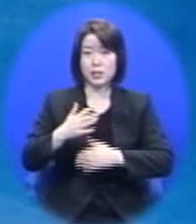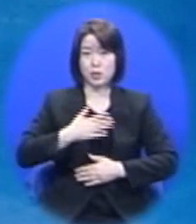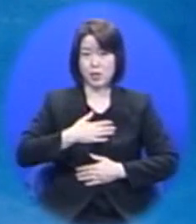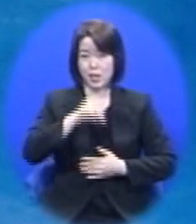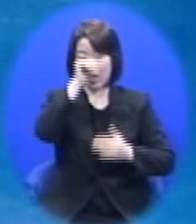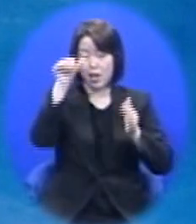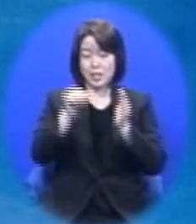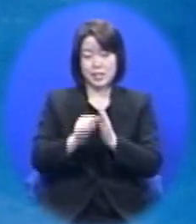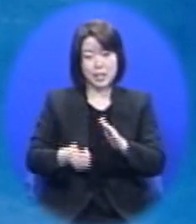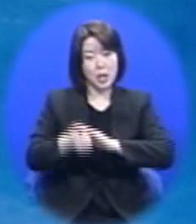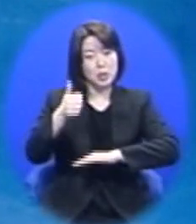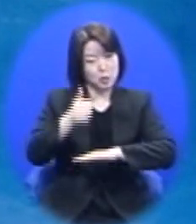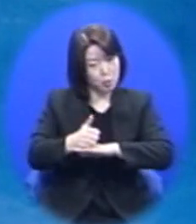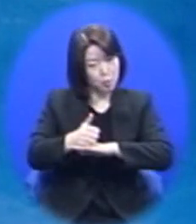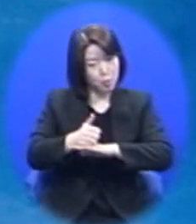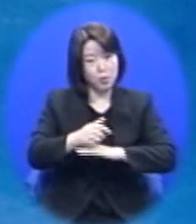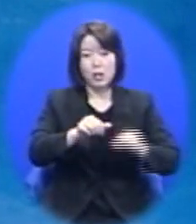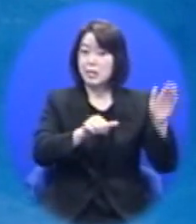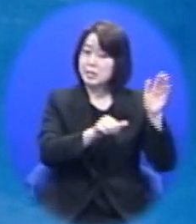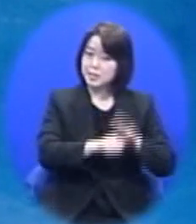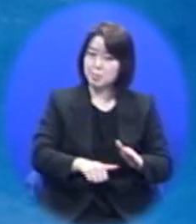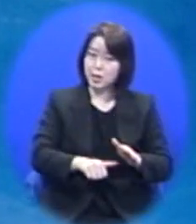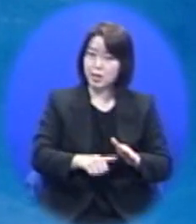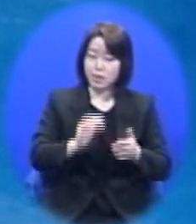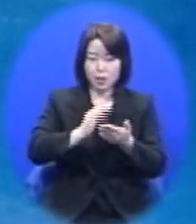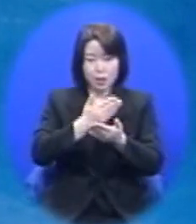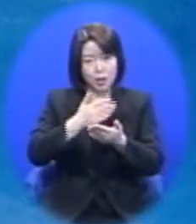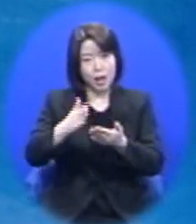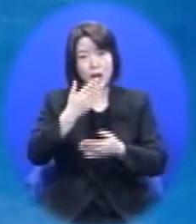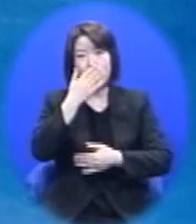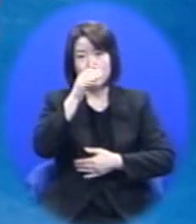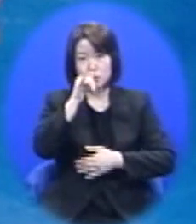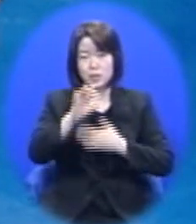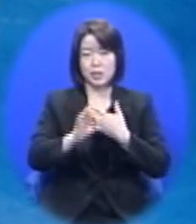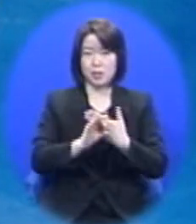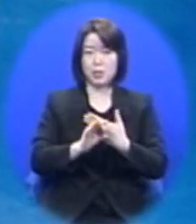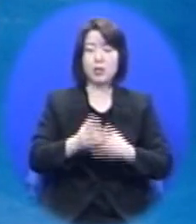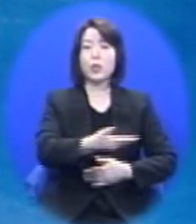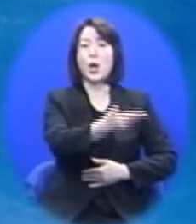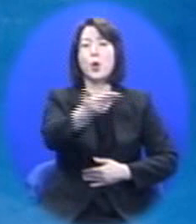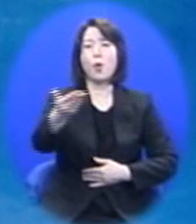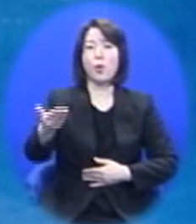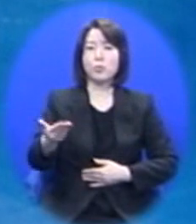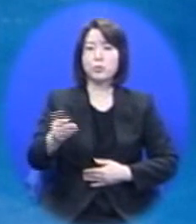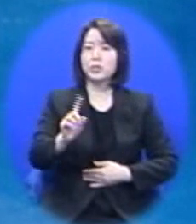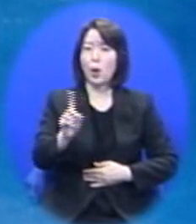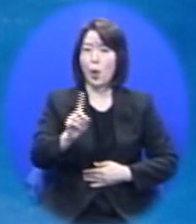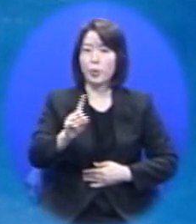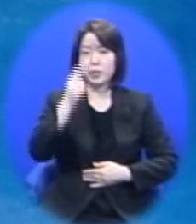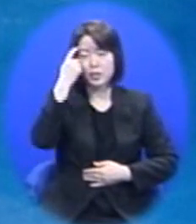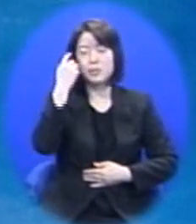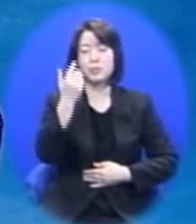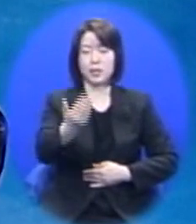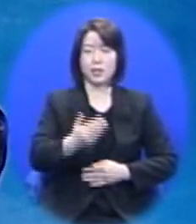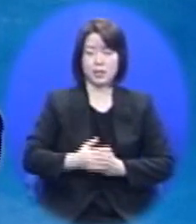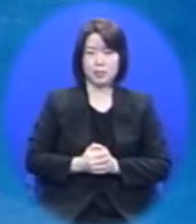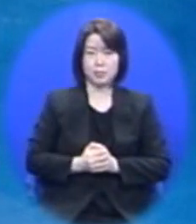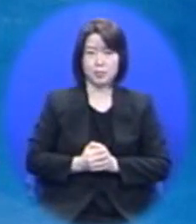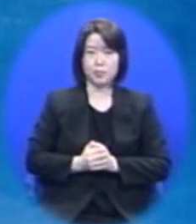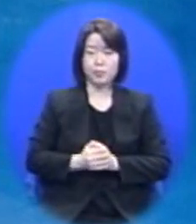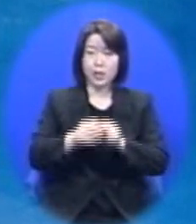성공했나, 실패했나가 결정된다면 오늘 여기 계신 여러분들은 어떠실 것 같습니까?